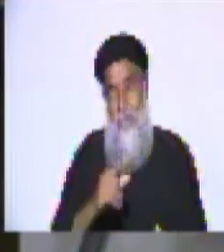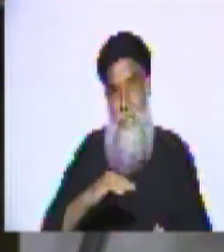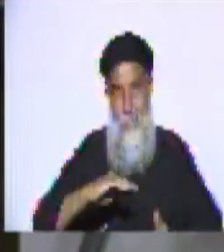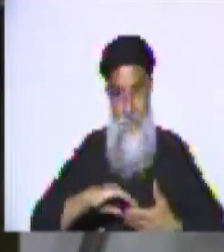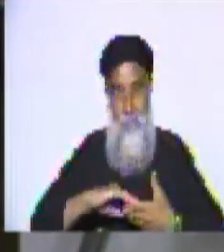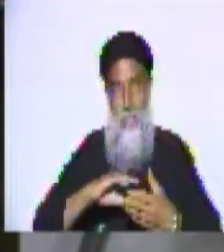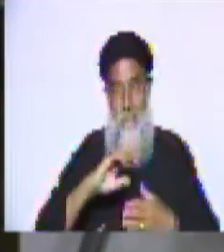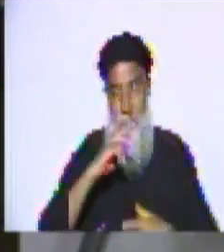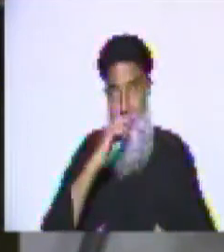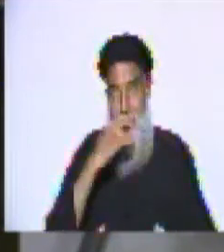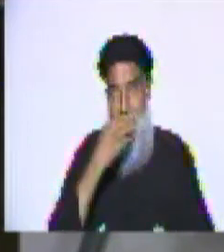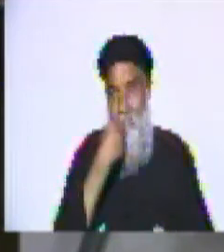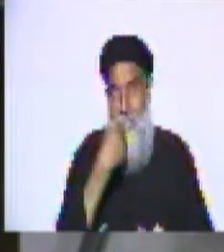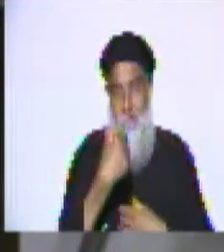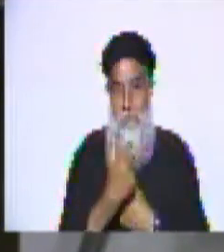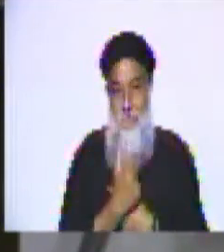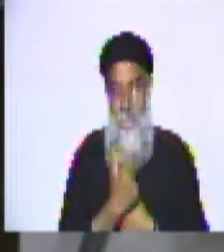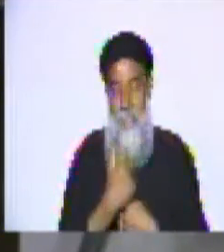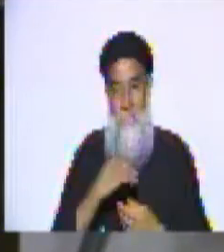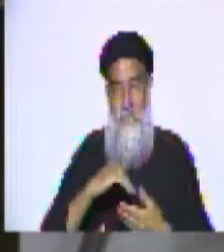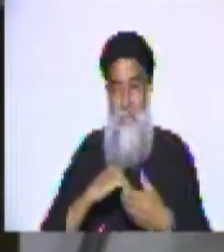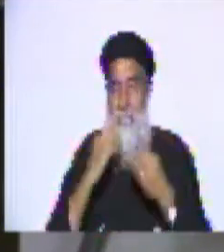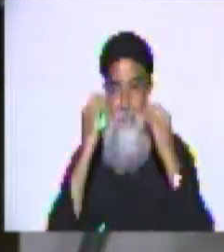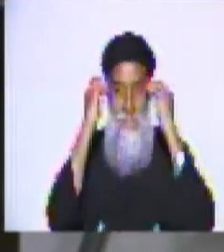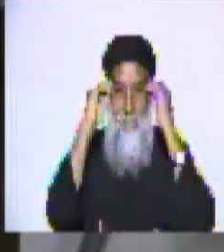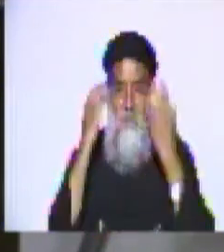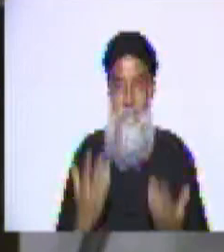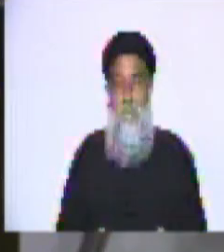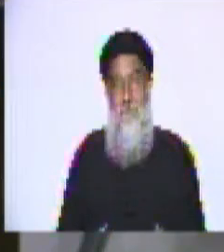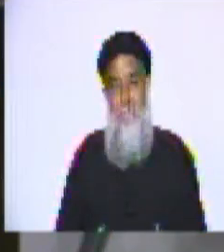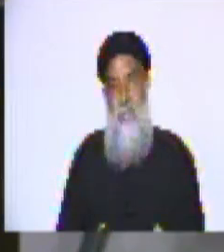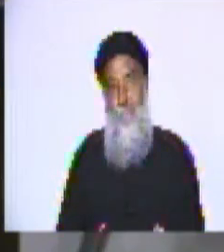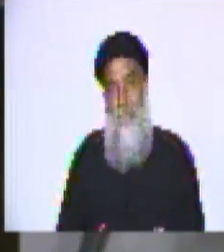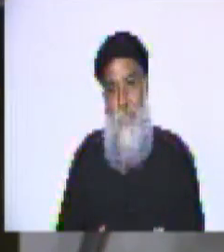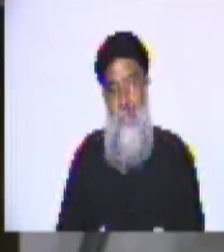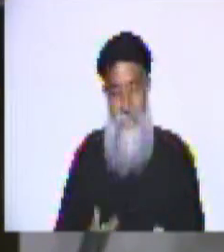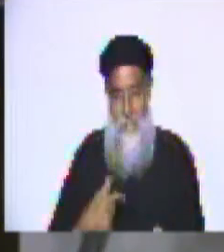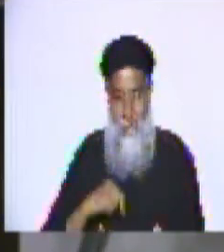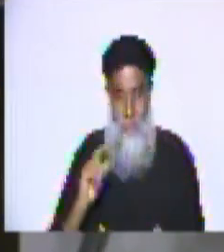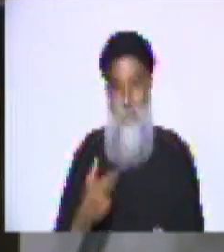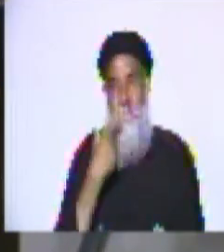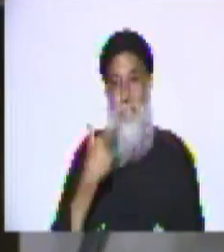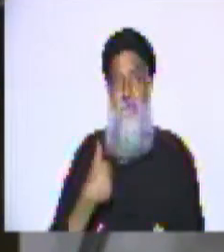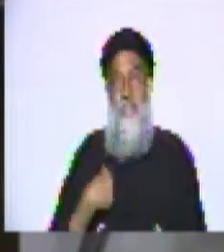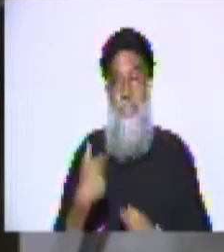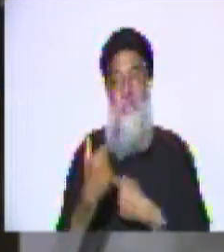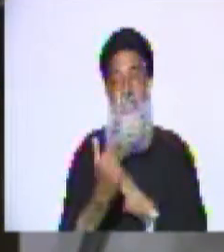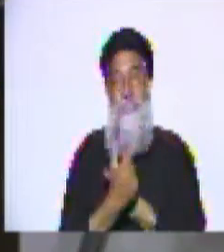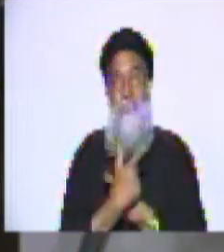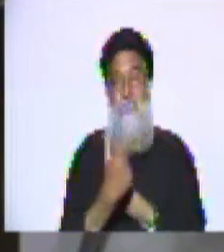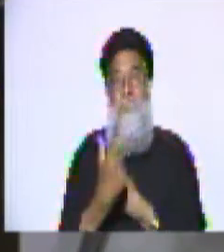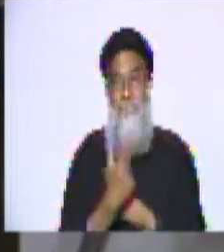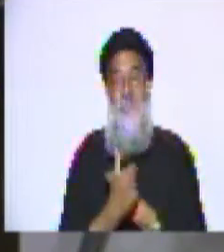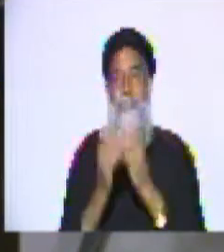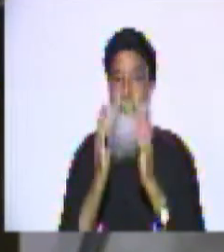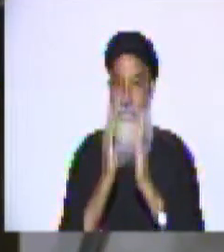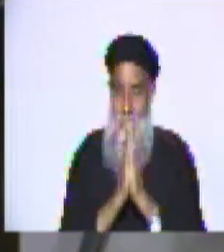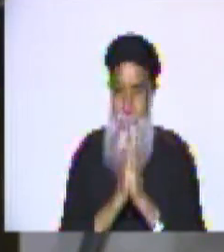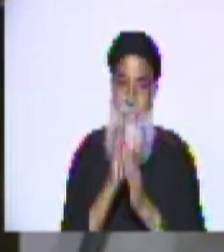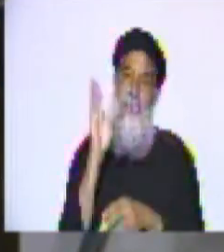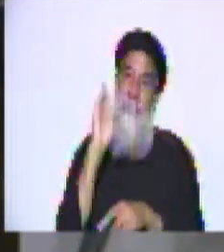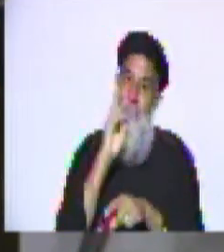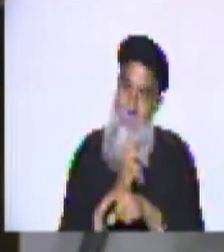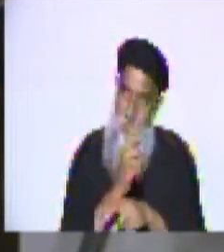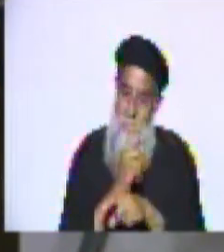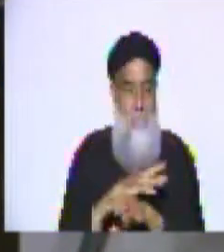الكلمة يبقى الناس مش هيستفيد. أي صحيح. فأنا أستفيد أولا أي من الصلاة، من الكلمة، من الحاجة